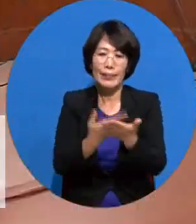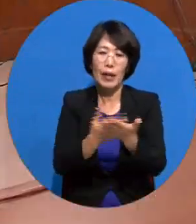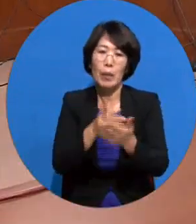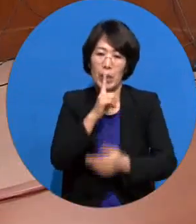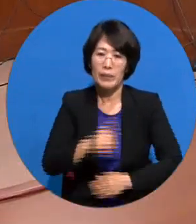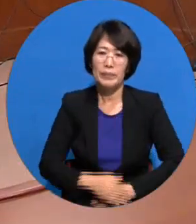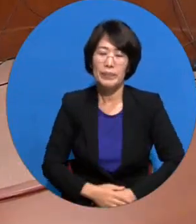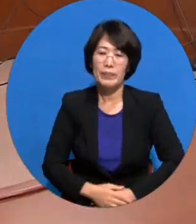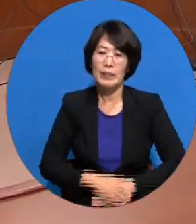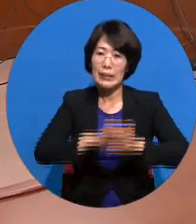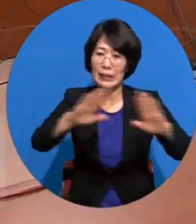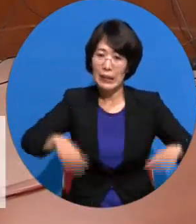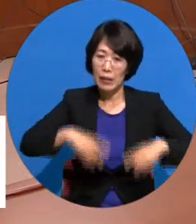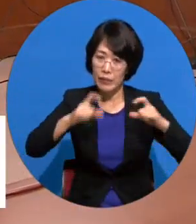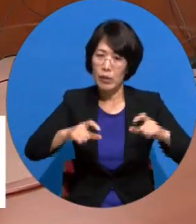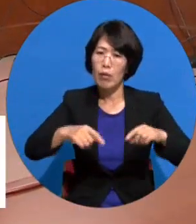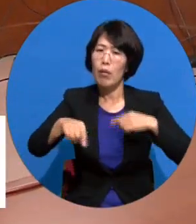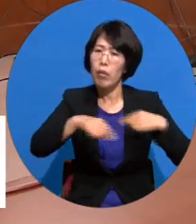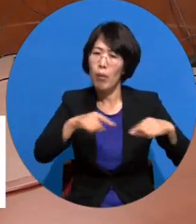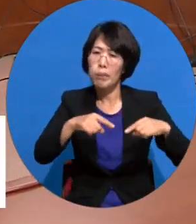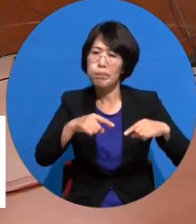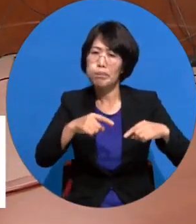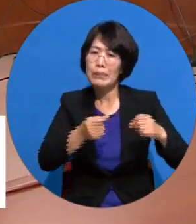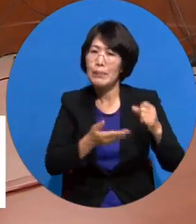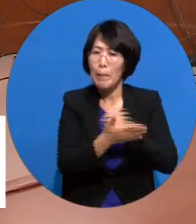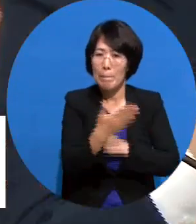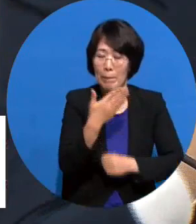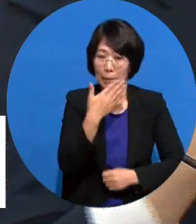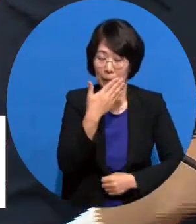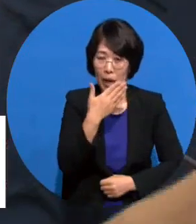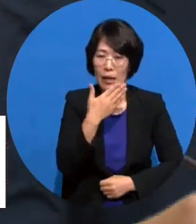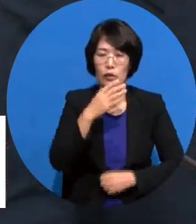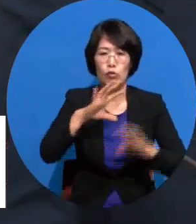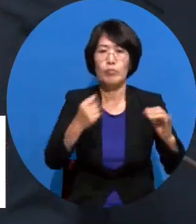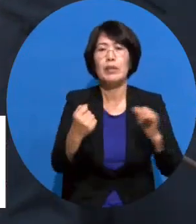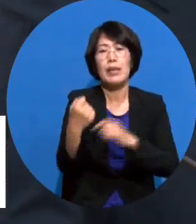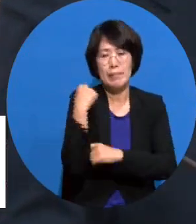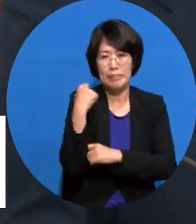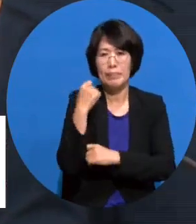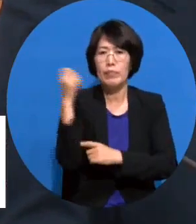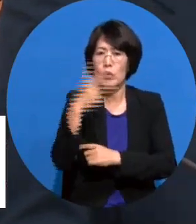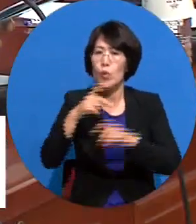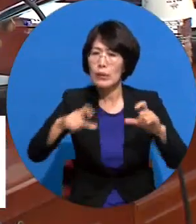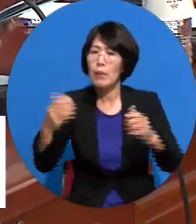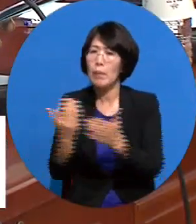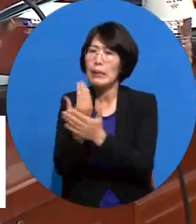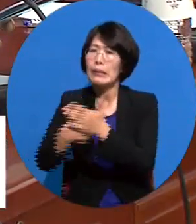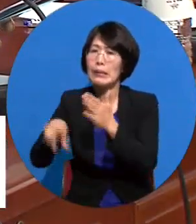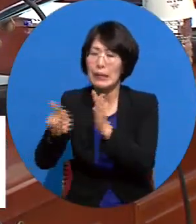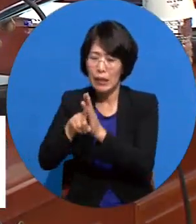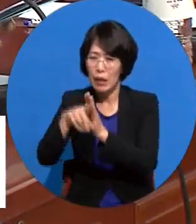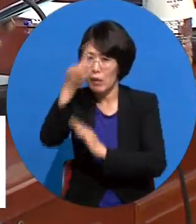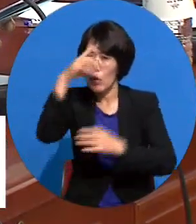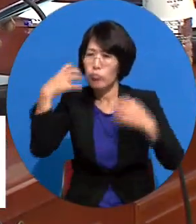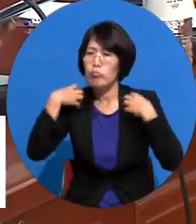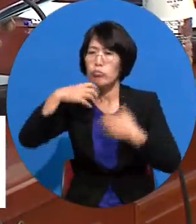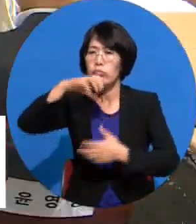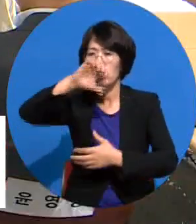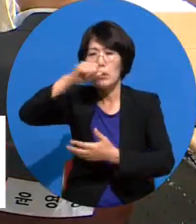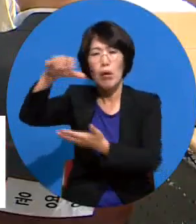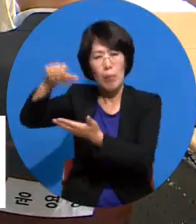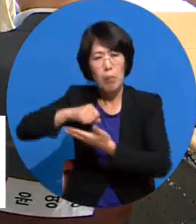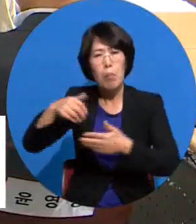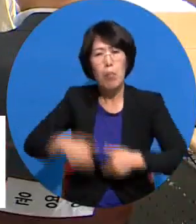하셨습니다. 전남에서 정치적 영향력을 넓혀야 하는 국민의힘과 지역 발전을 위해서는 정부 예산이